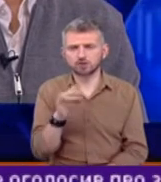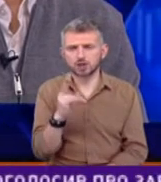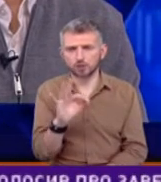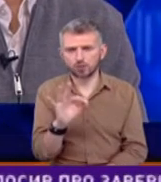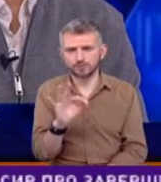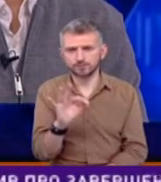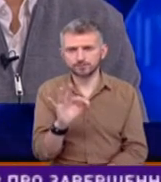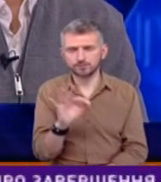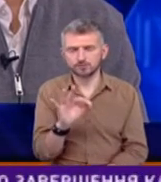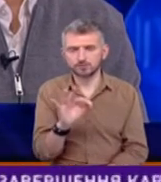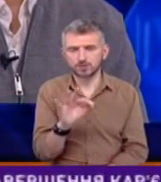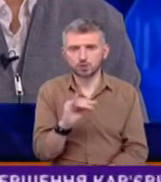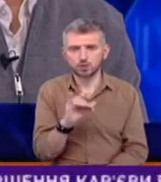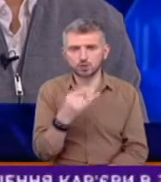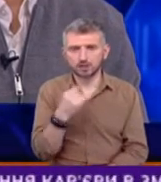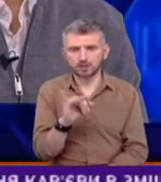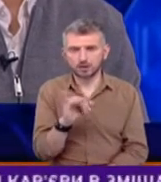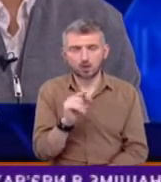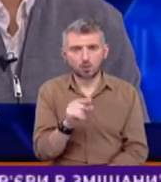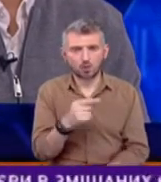Тимошенко, він як би...